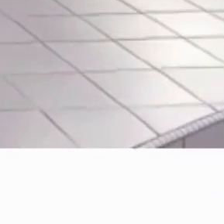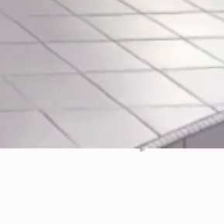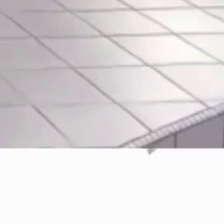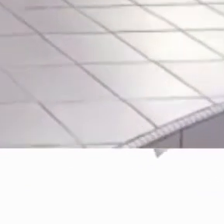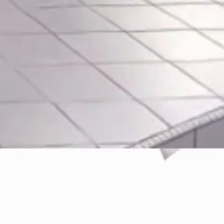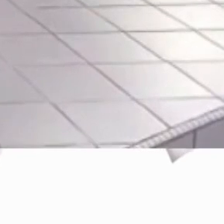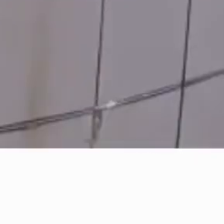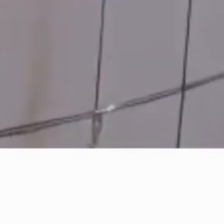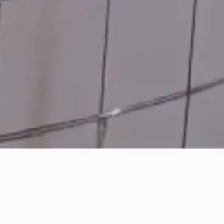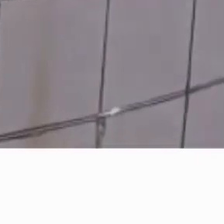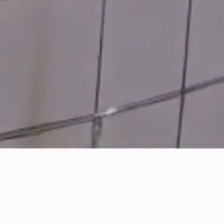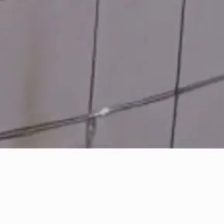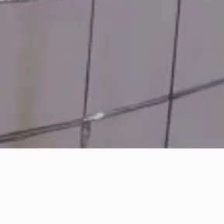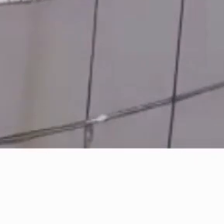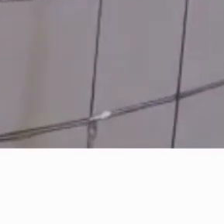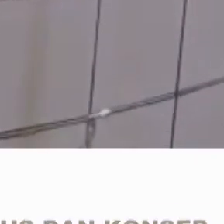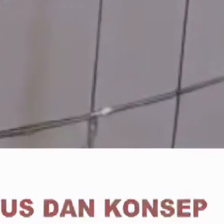buah-buahan.